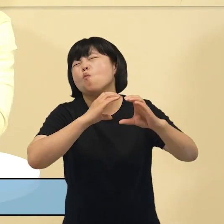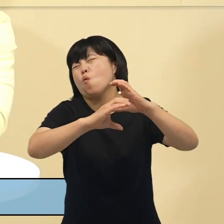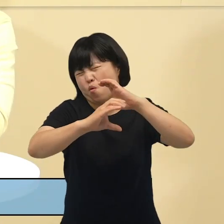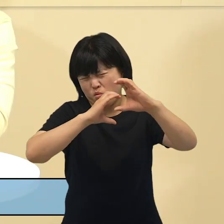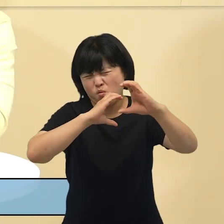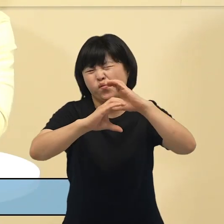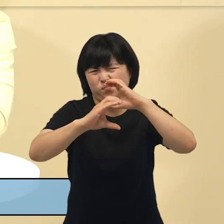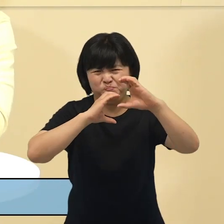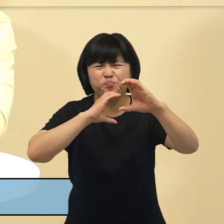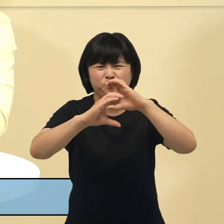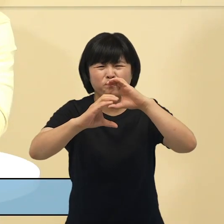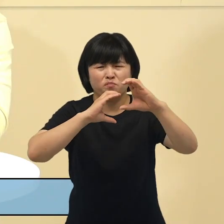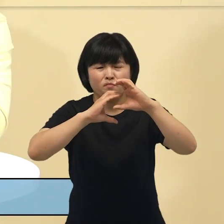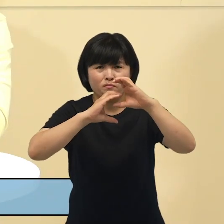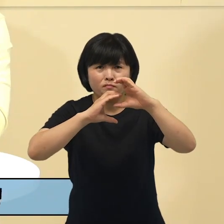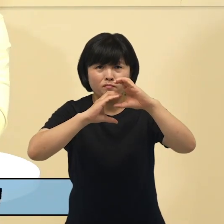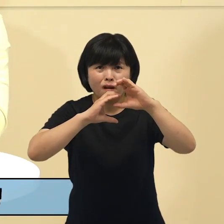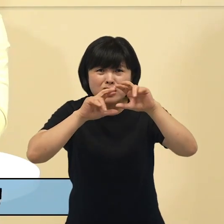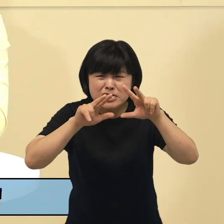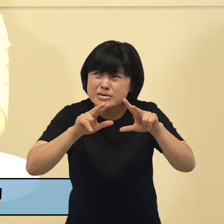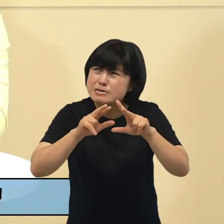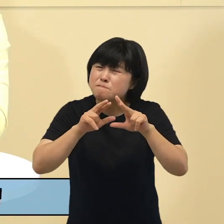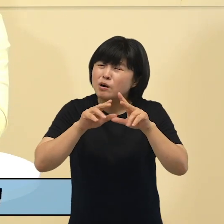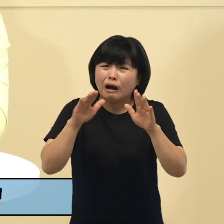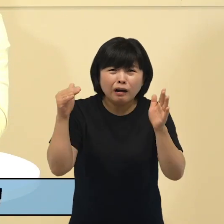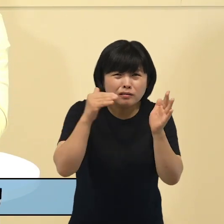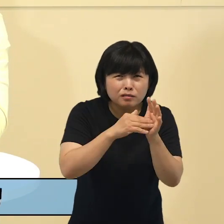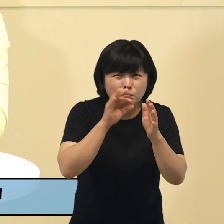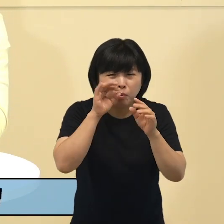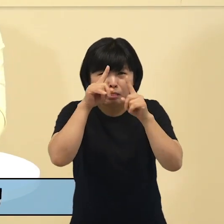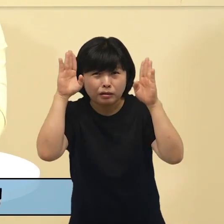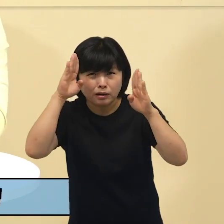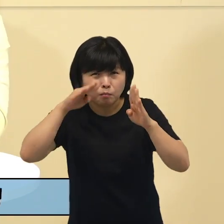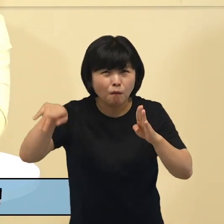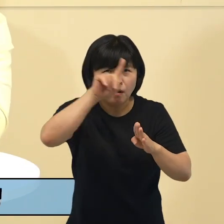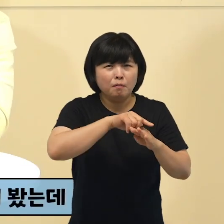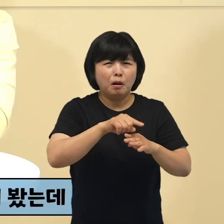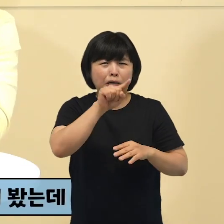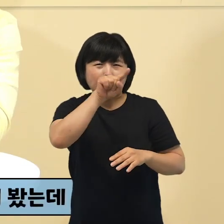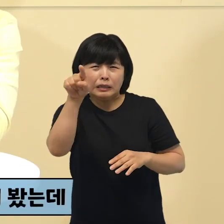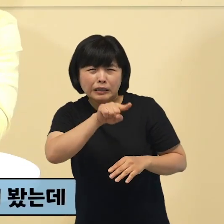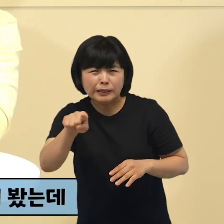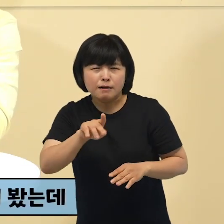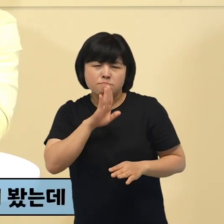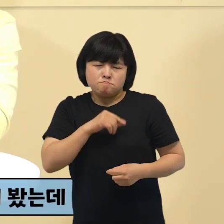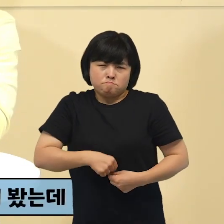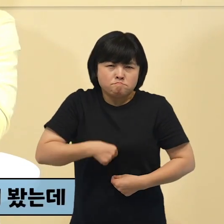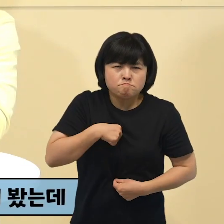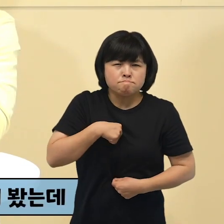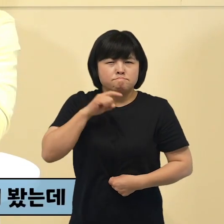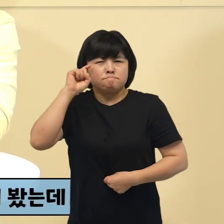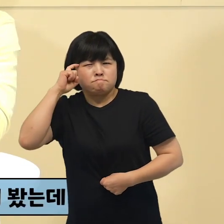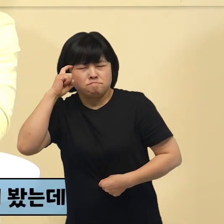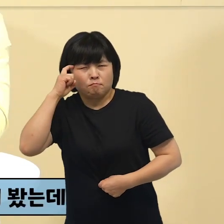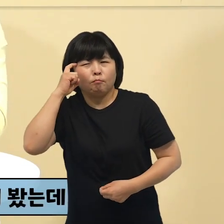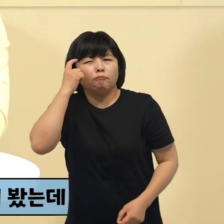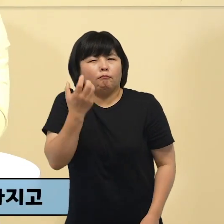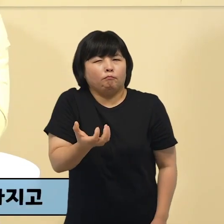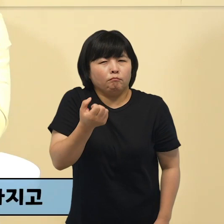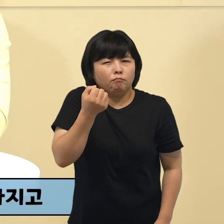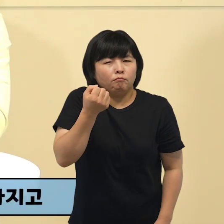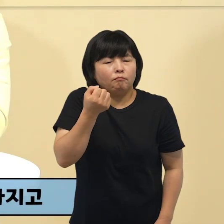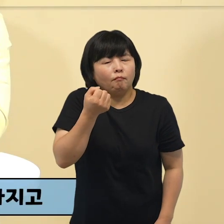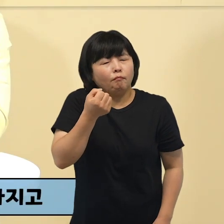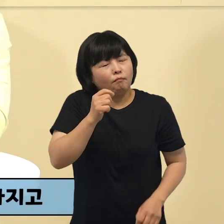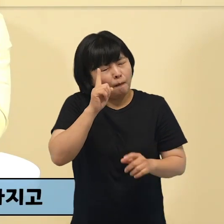이것도 소통의 일부니까요. 그러면 지금까지 또 대학생 Z세대의 진솔한 생각을 한번 들어봤는데